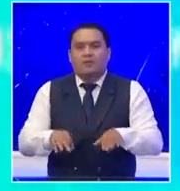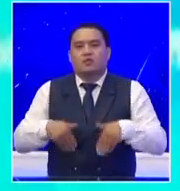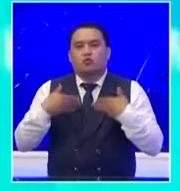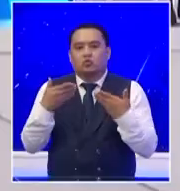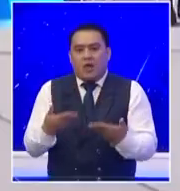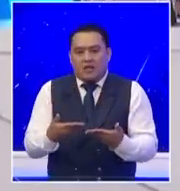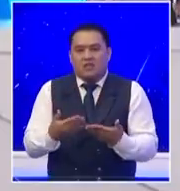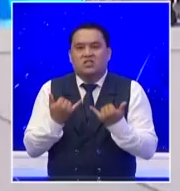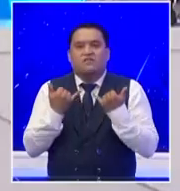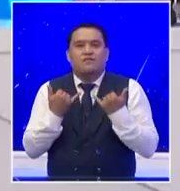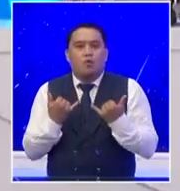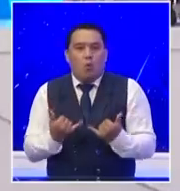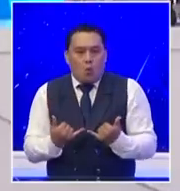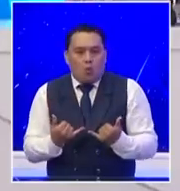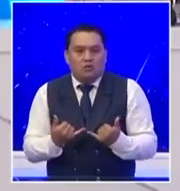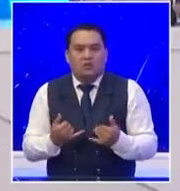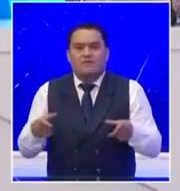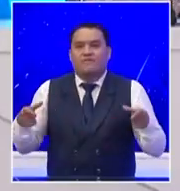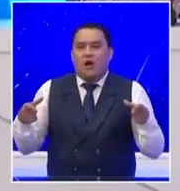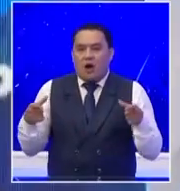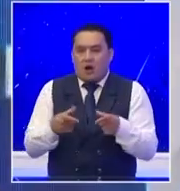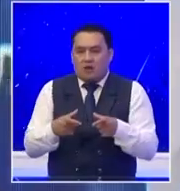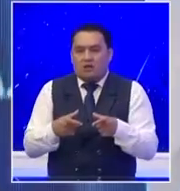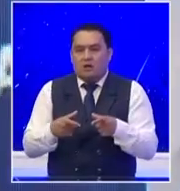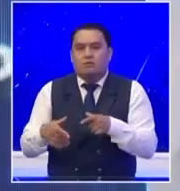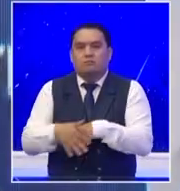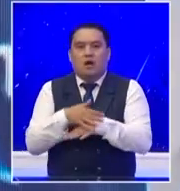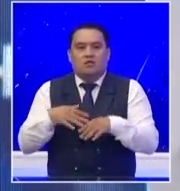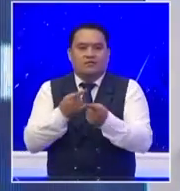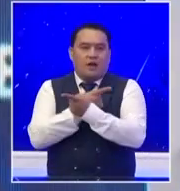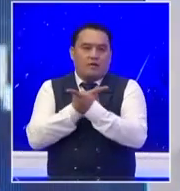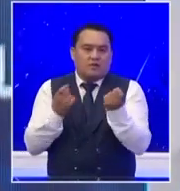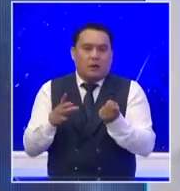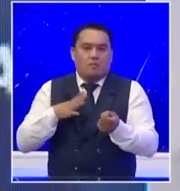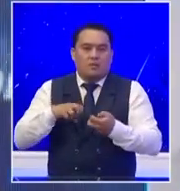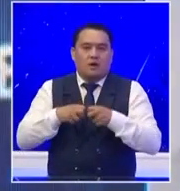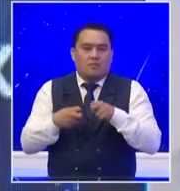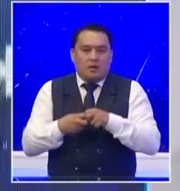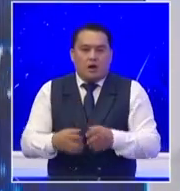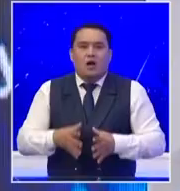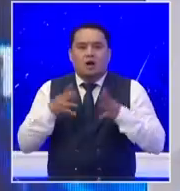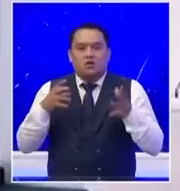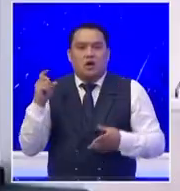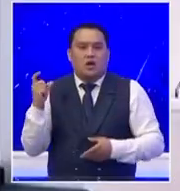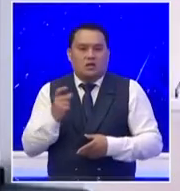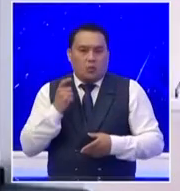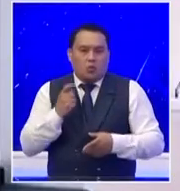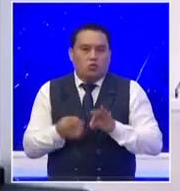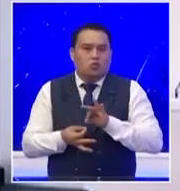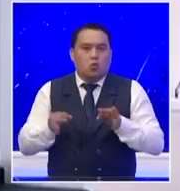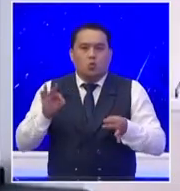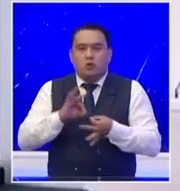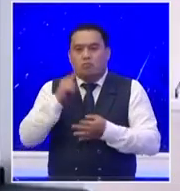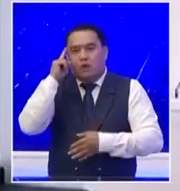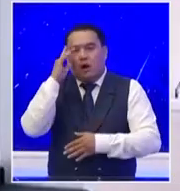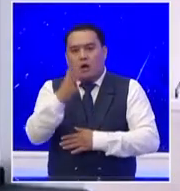предусматривает. На сегодняшний день из-за пандемии коронавируса средства массовой информации сталкиваются с большими экономическими трудностями.